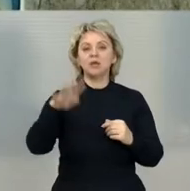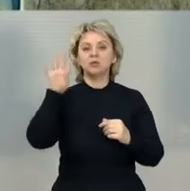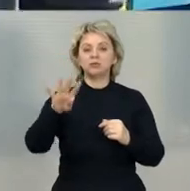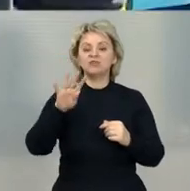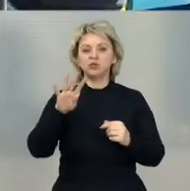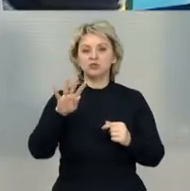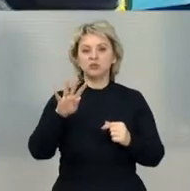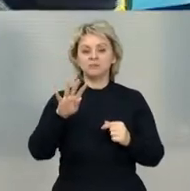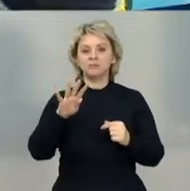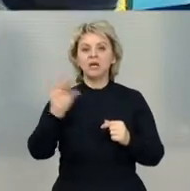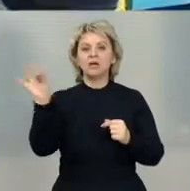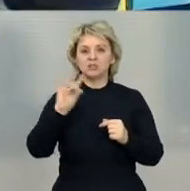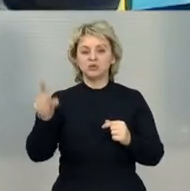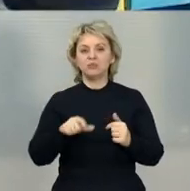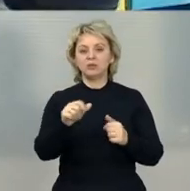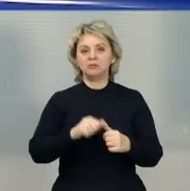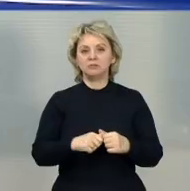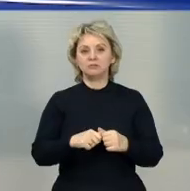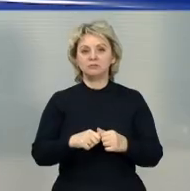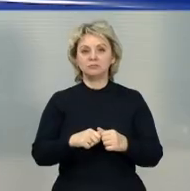Ступаков, Дон-24, Ростов-на-Дону.